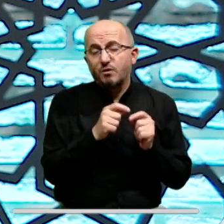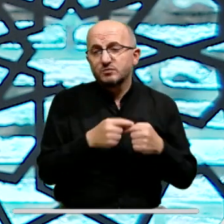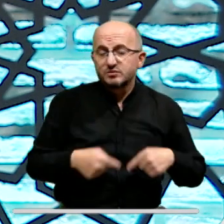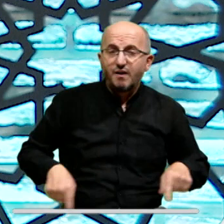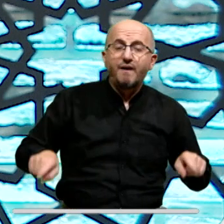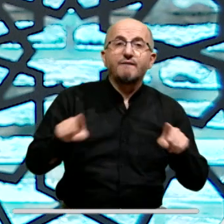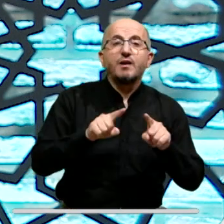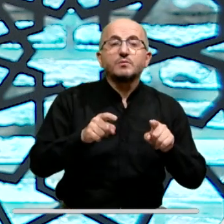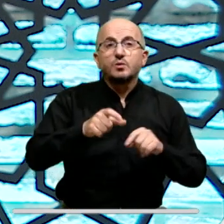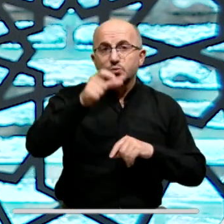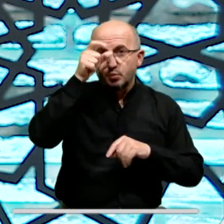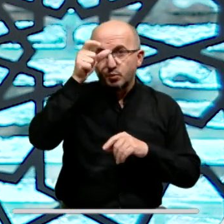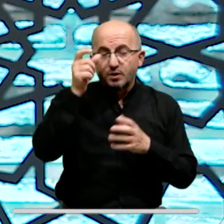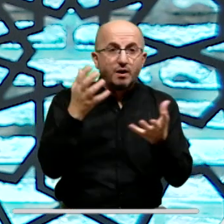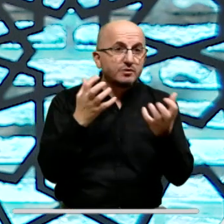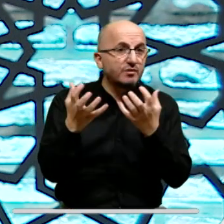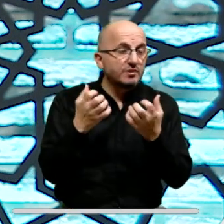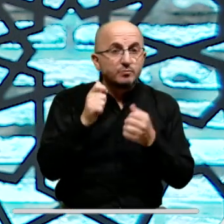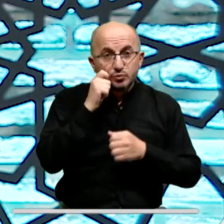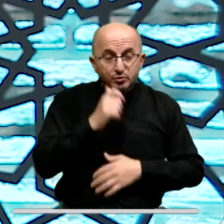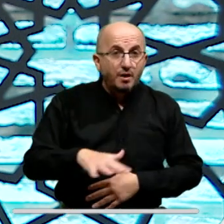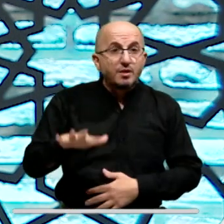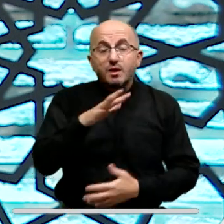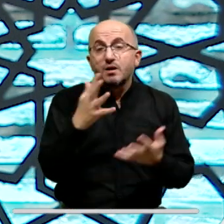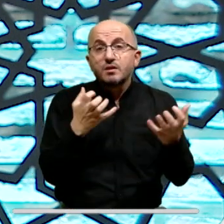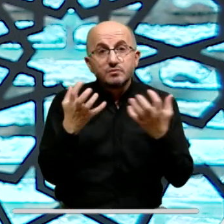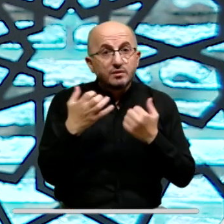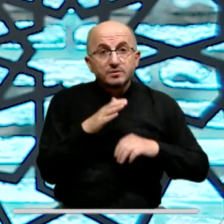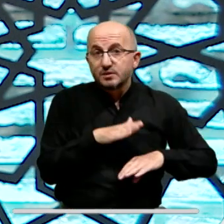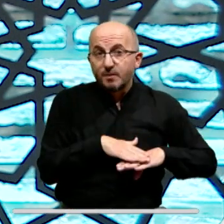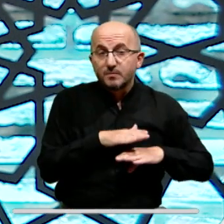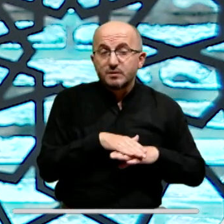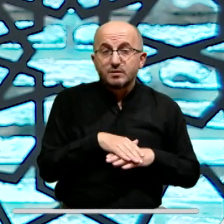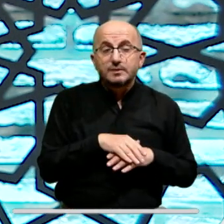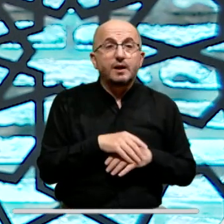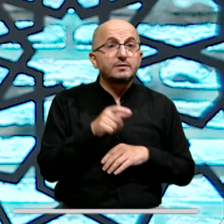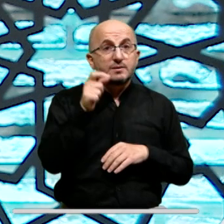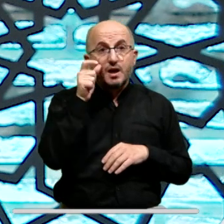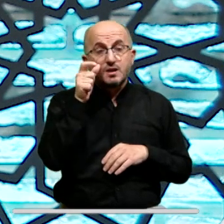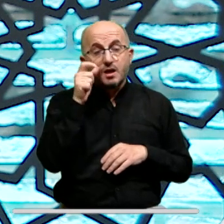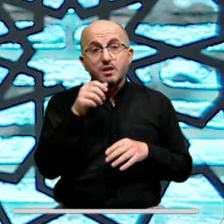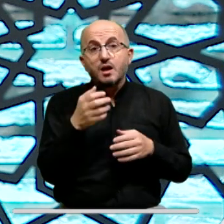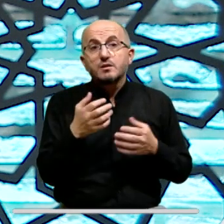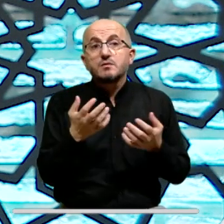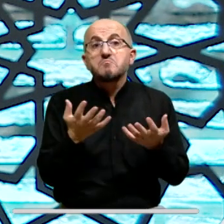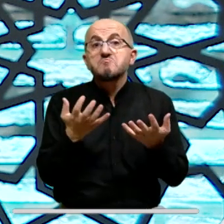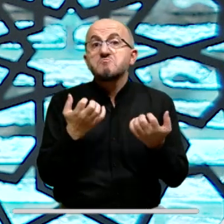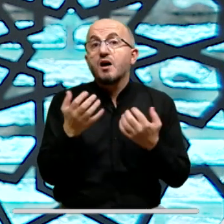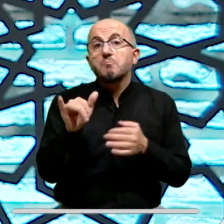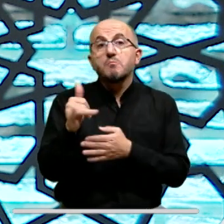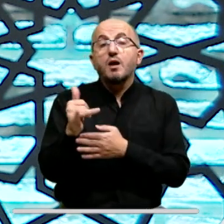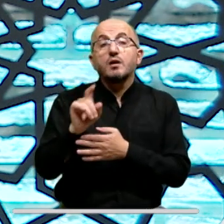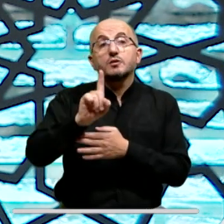çevremizde Türklerin alışveriş yaptığı veya Müslümanların alışveriş yaptığı hassasiyetli bir market bulabilmek belki zor